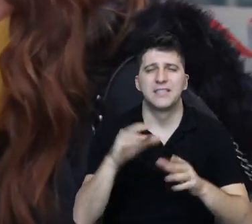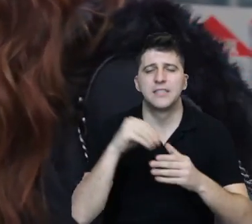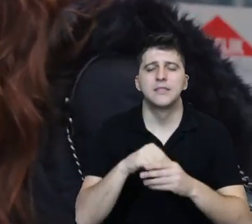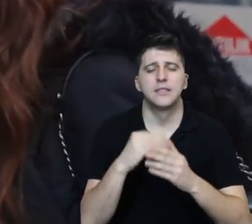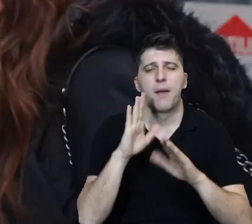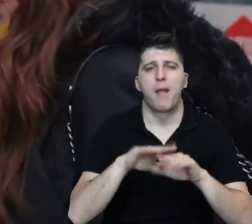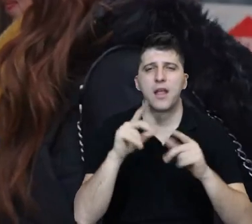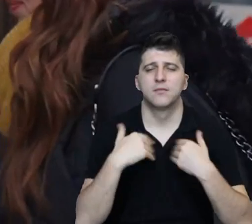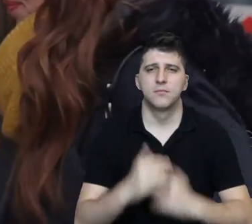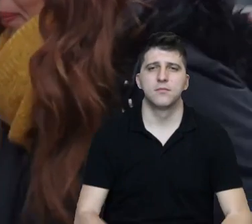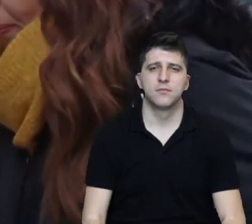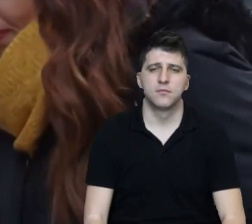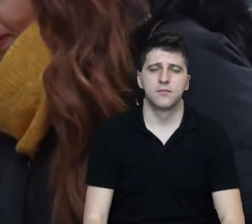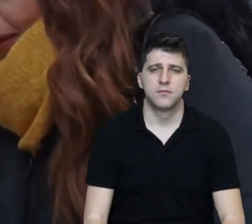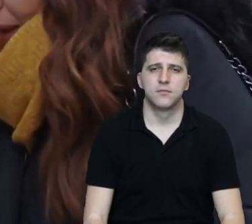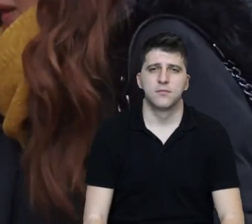lazım.